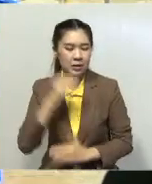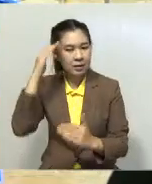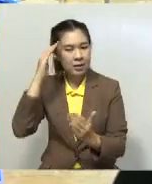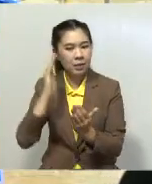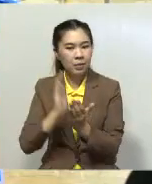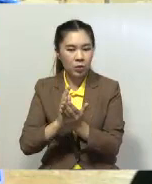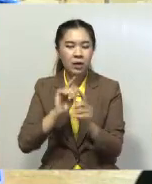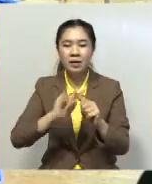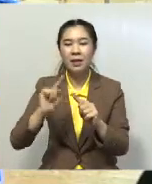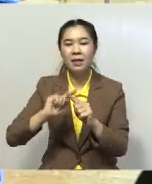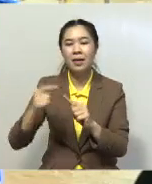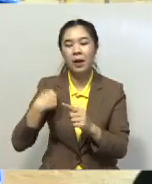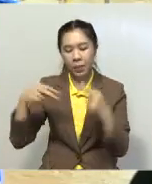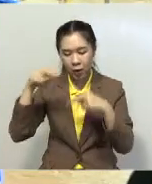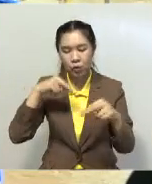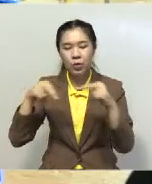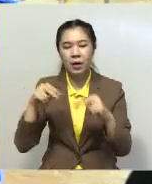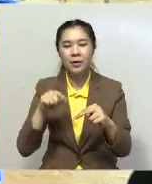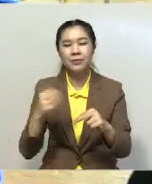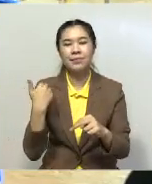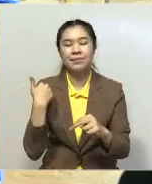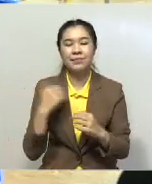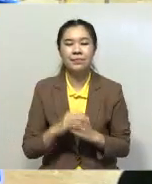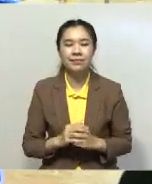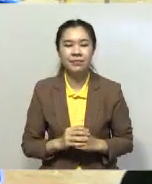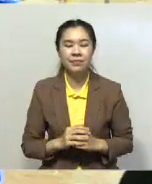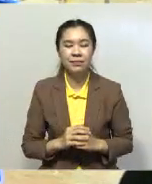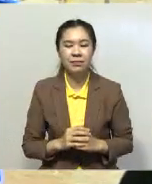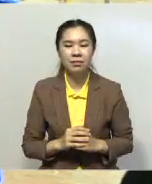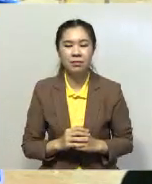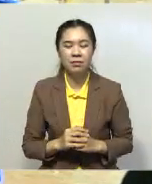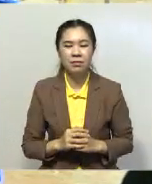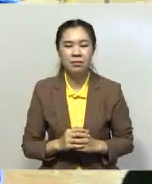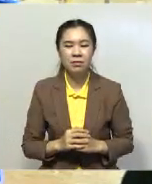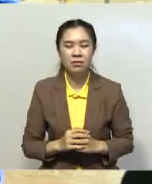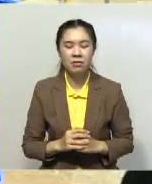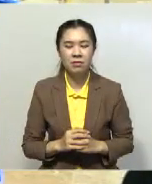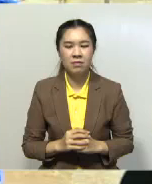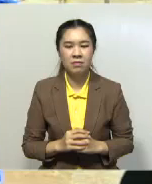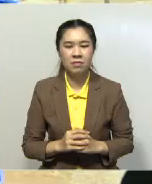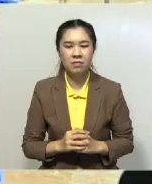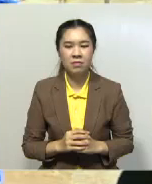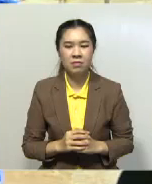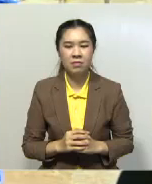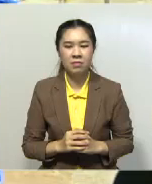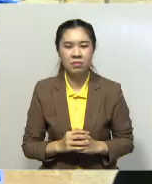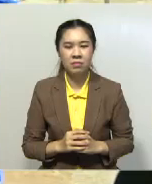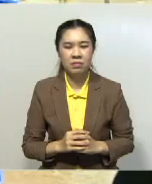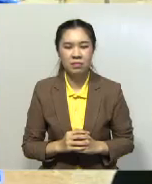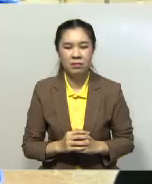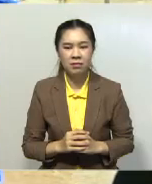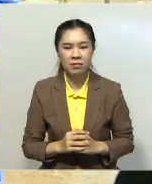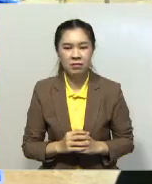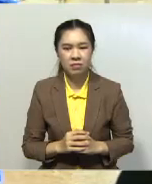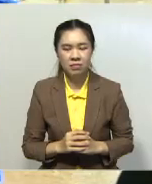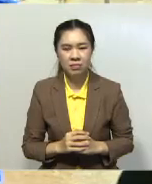ไรก็เข้าไปช่วยดูแลในพื้นที่อยู่แล้ว พอฝนตกมาเพิ่มแบบนี้มันเรายังห่วงในเรื่องของการพวกหน้าดินสไลด์ลงมาทับพื้น